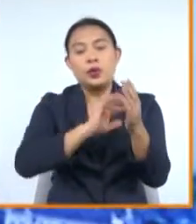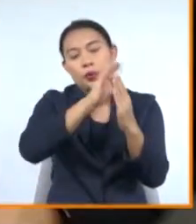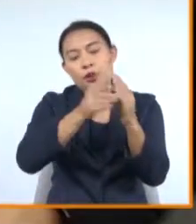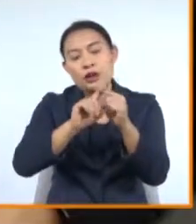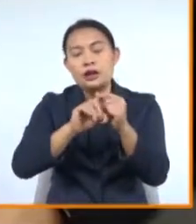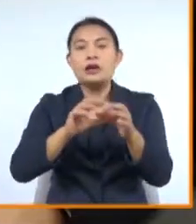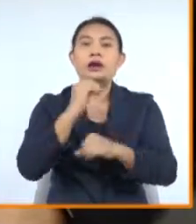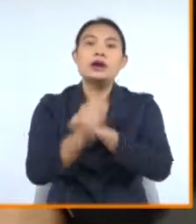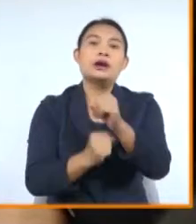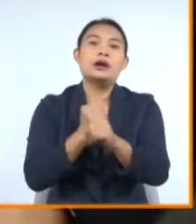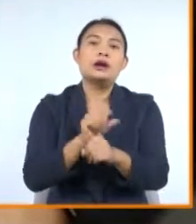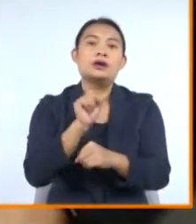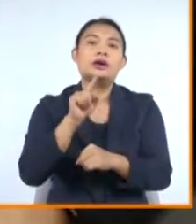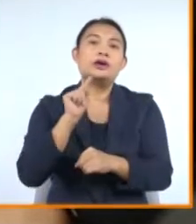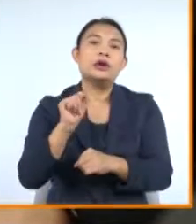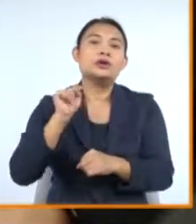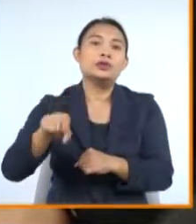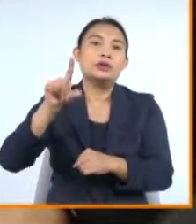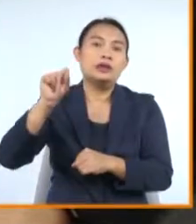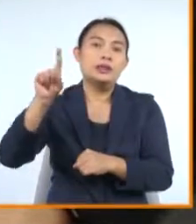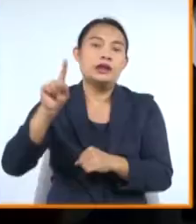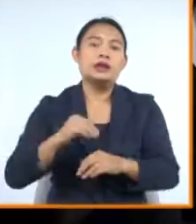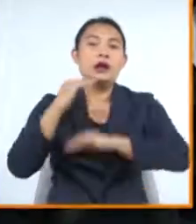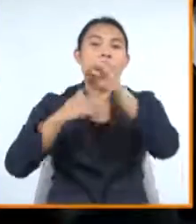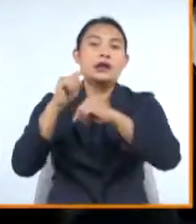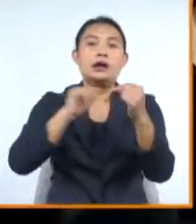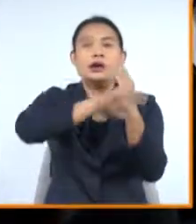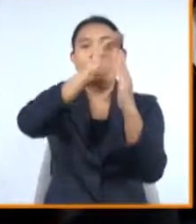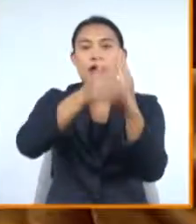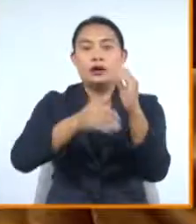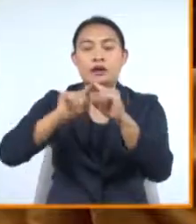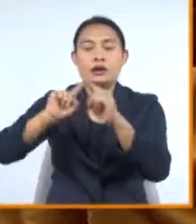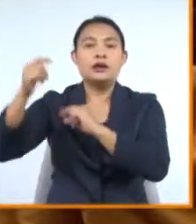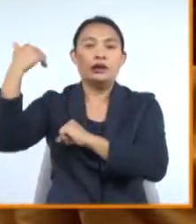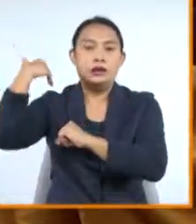ที่21รวมถึงการพัฒนาชายแดนภายใต้แนวคิด 1+1 ค่ะ